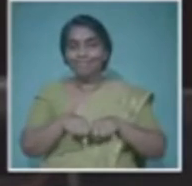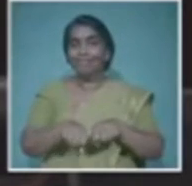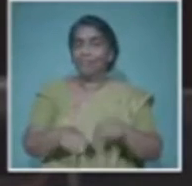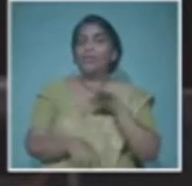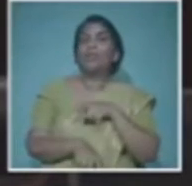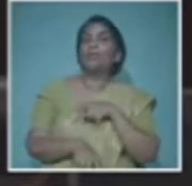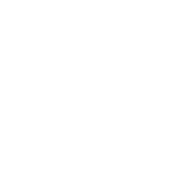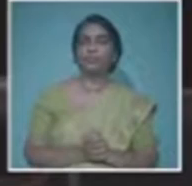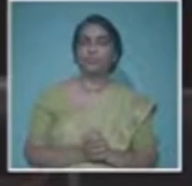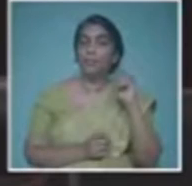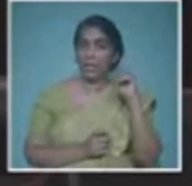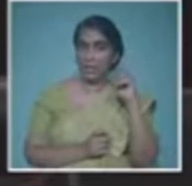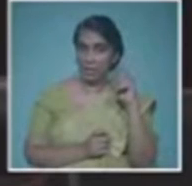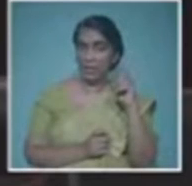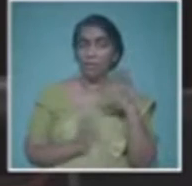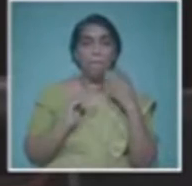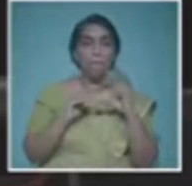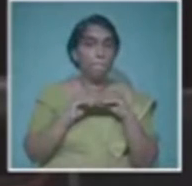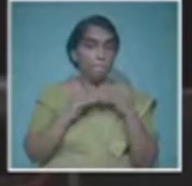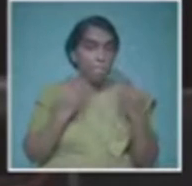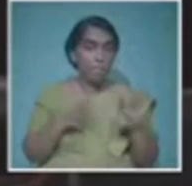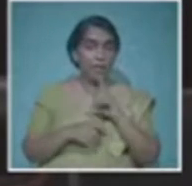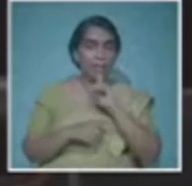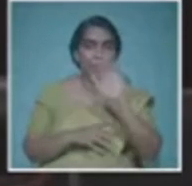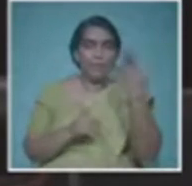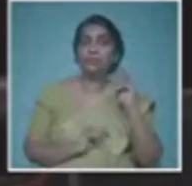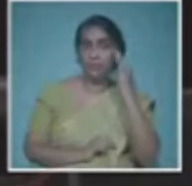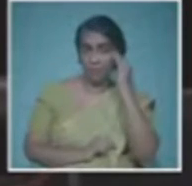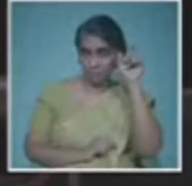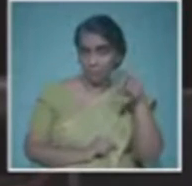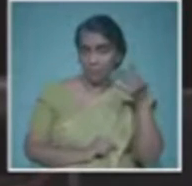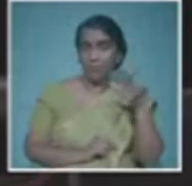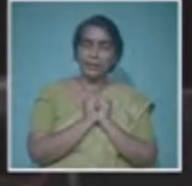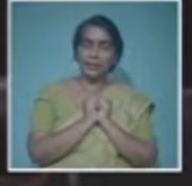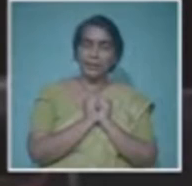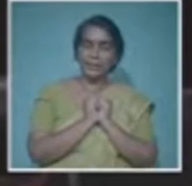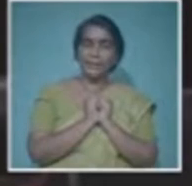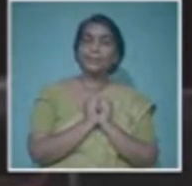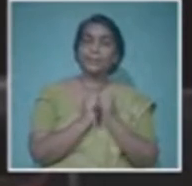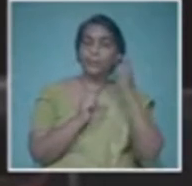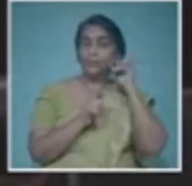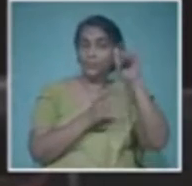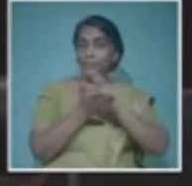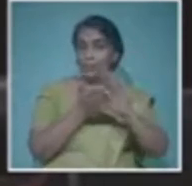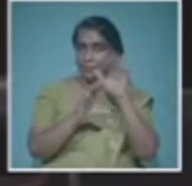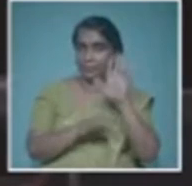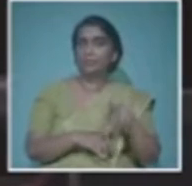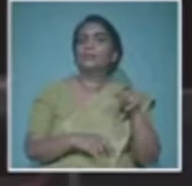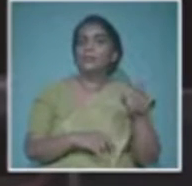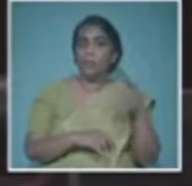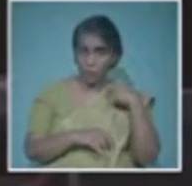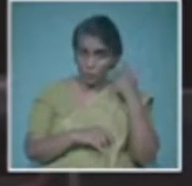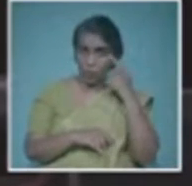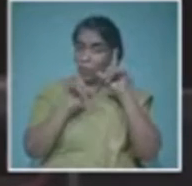සඳහා මේ අදාළ නොවේ. ඈ විවාහක බව සංගමමින් සමහර කාන්තාවන් ගුවන් සත්කාර සේවිකාවන් ලෙස බැඳී ඇති බව